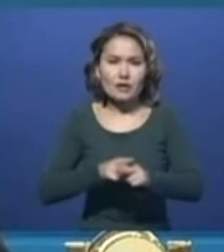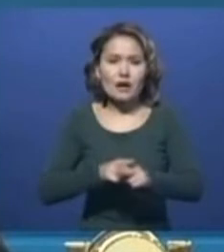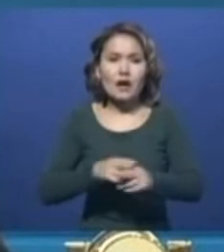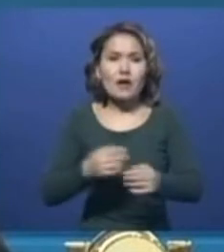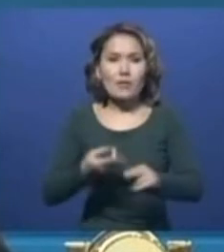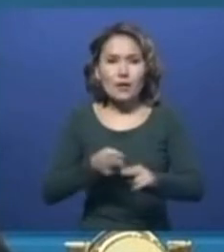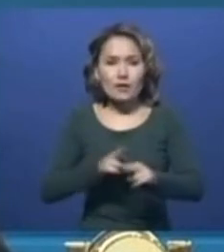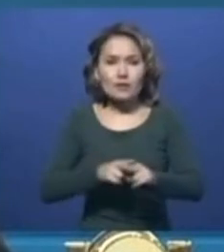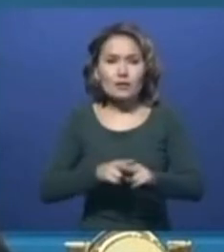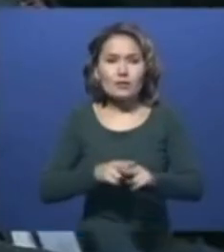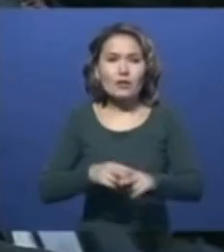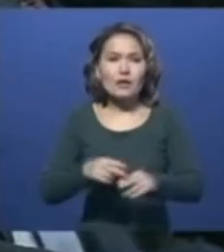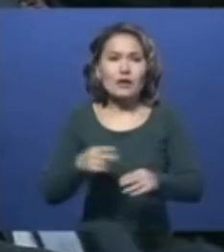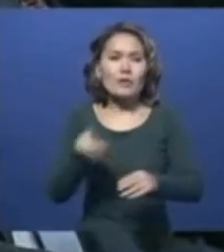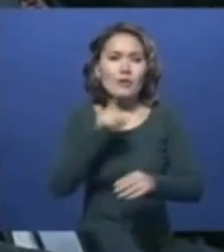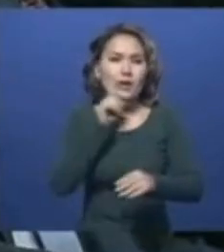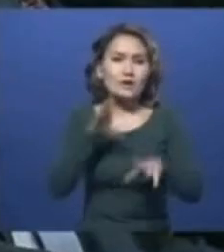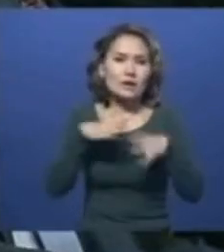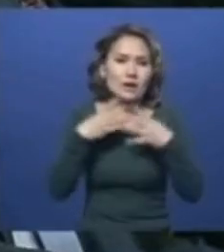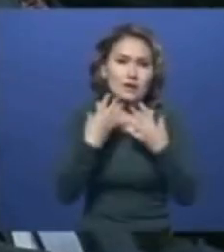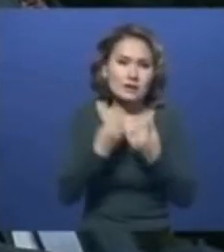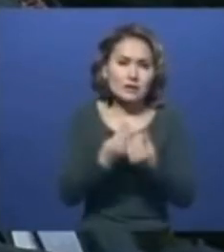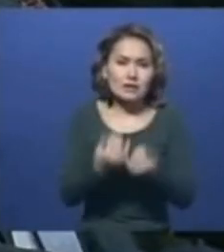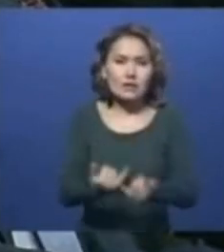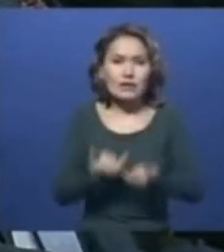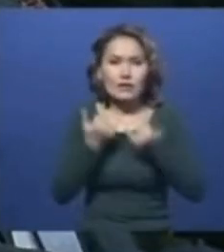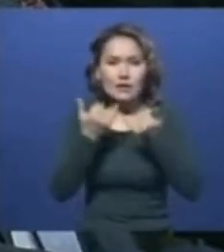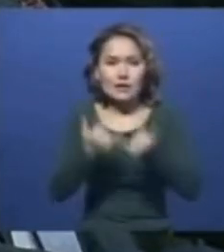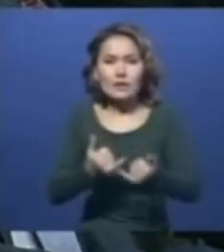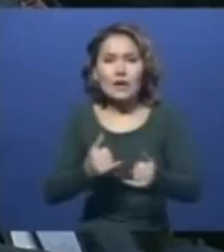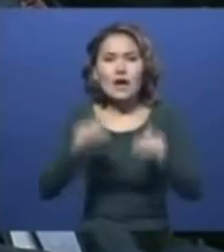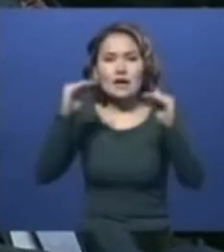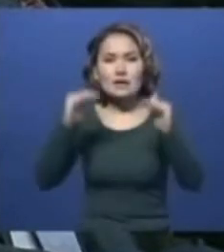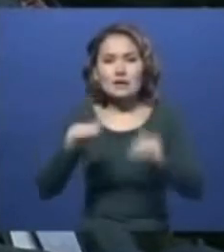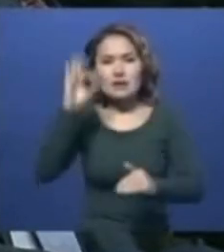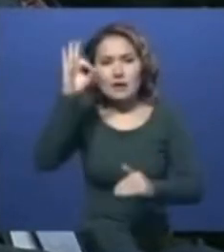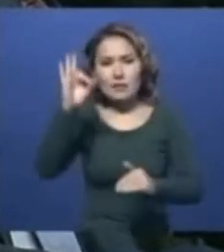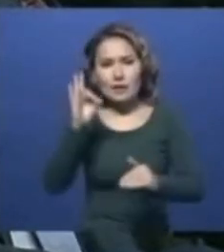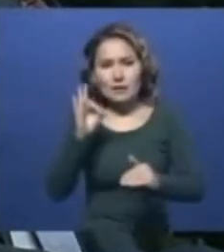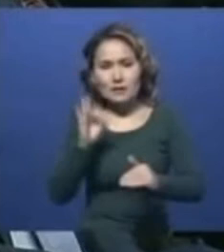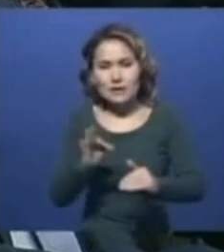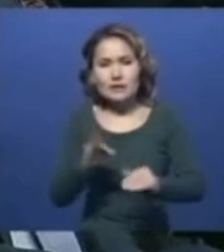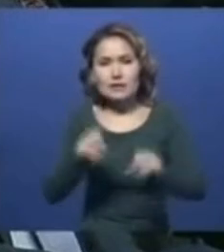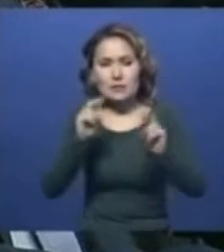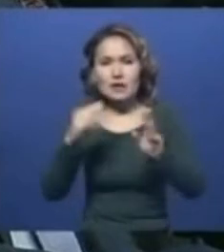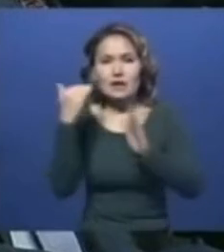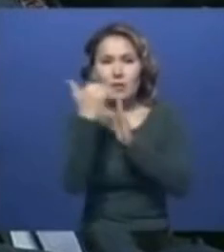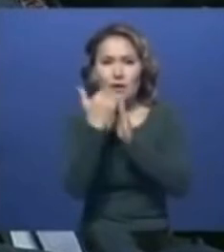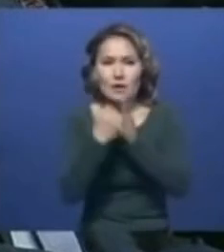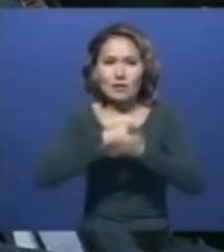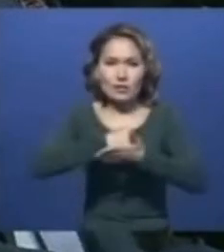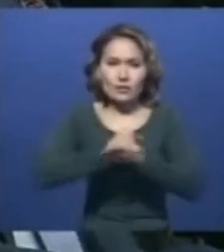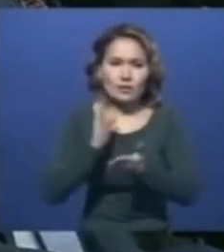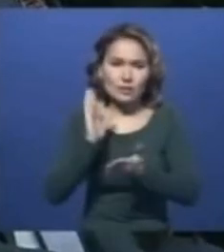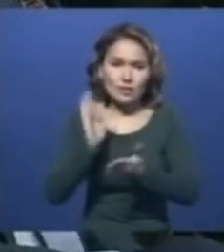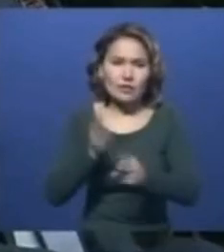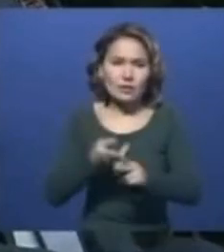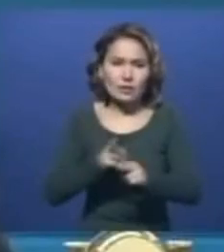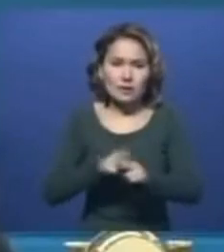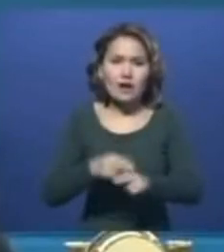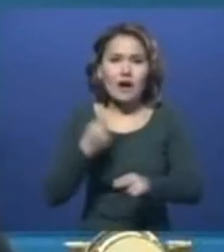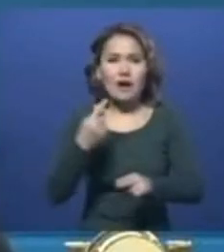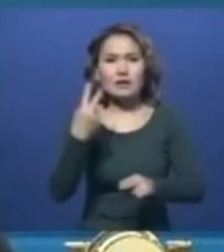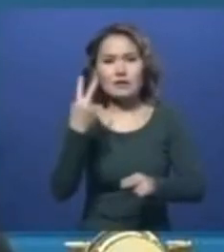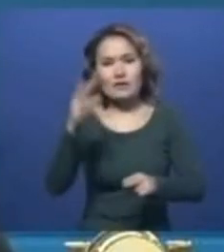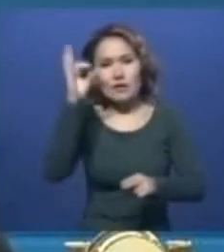посредников, максимально низкие проценты. Посмотрим. Может быть, для обслуживания это все